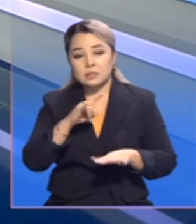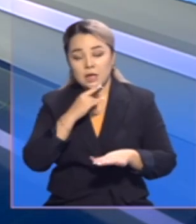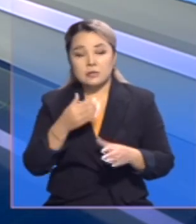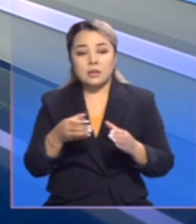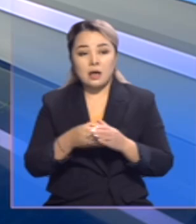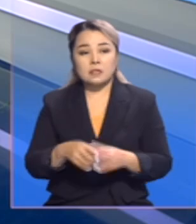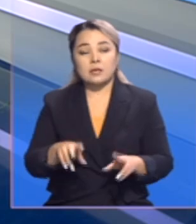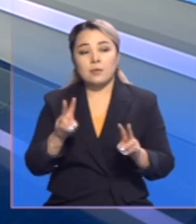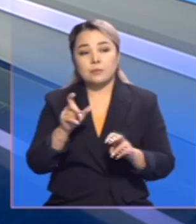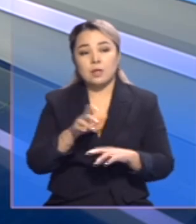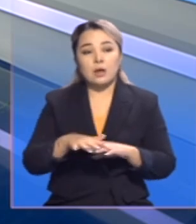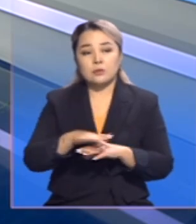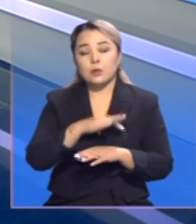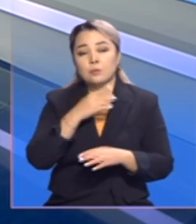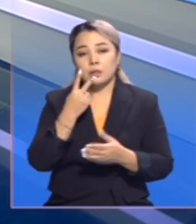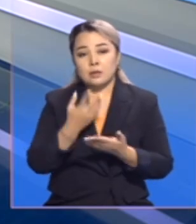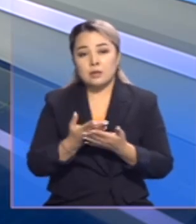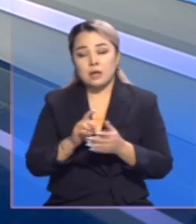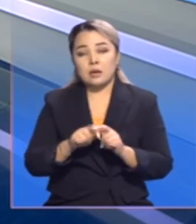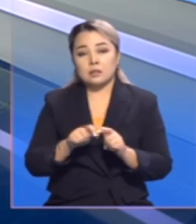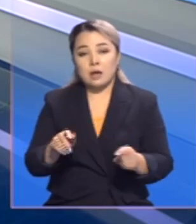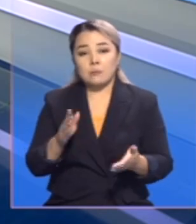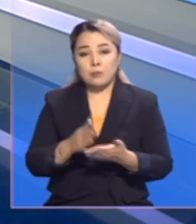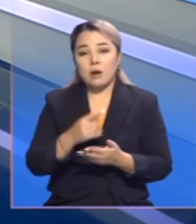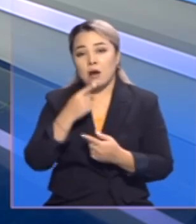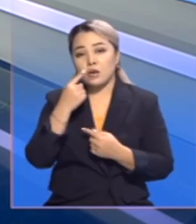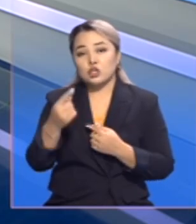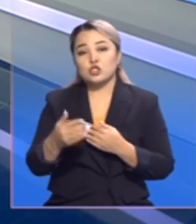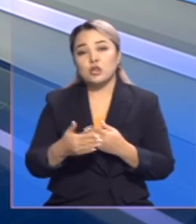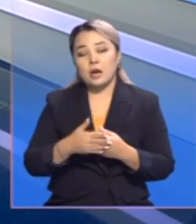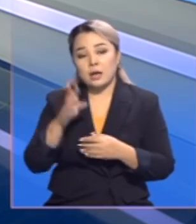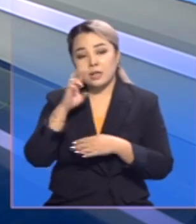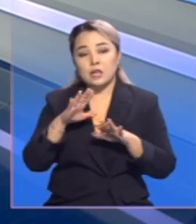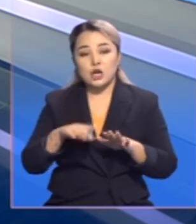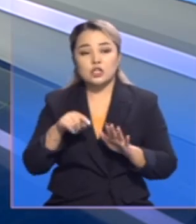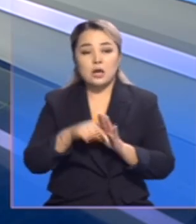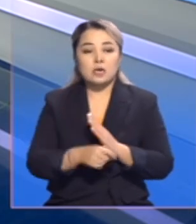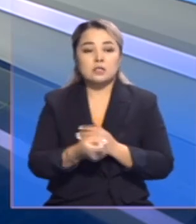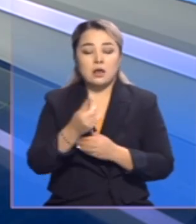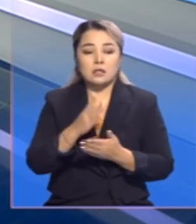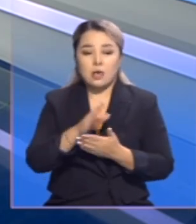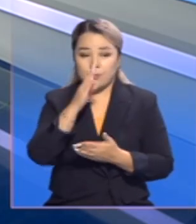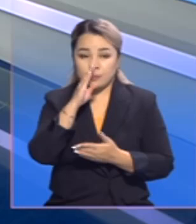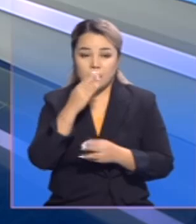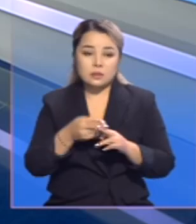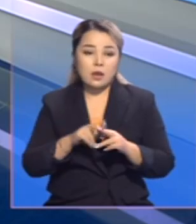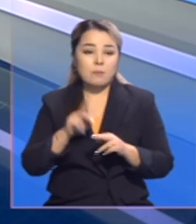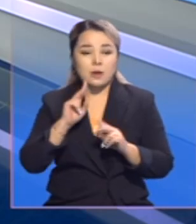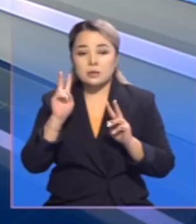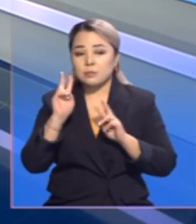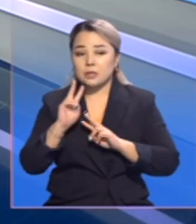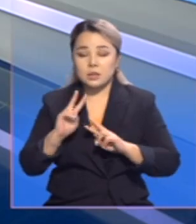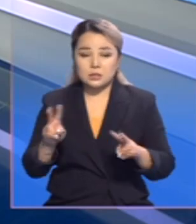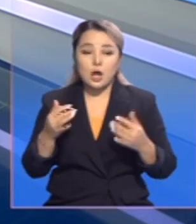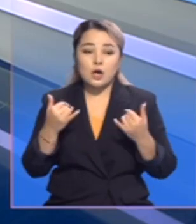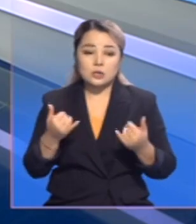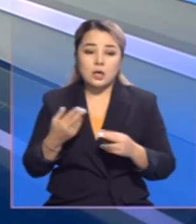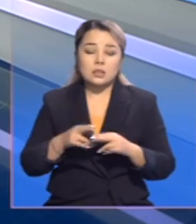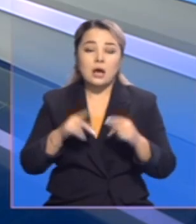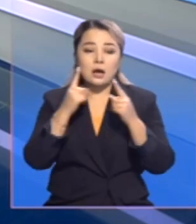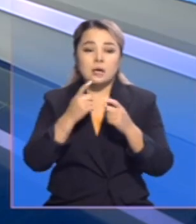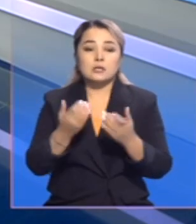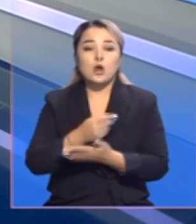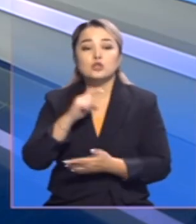пиғылы теріс адамдардың бар екенін меңзеді. Алыс жақын елдер ме, іштен шыққан жау ма, ол жағы белгісіз. Дегенмен